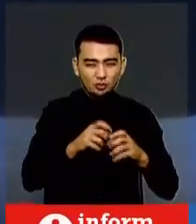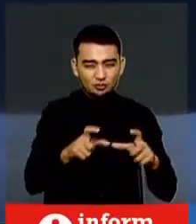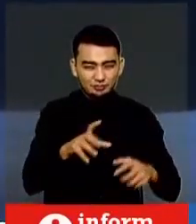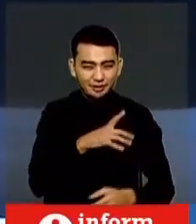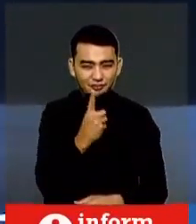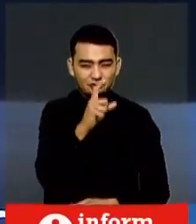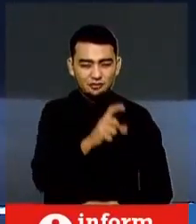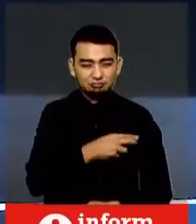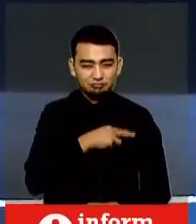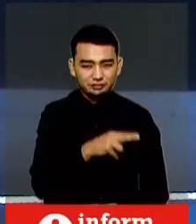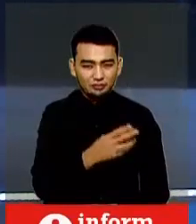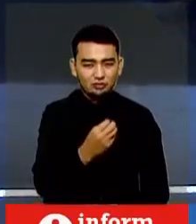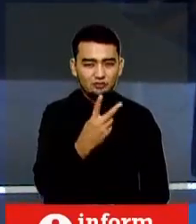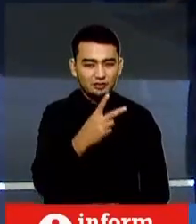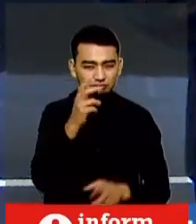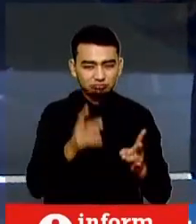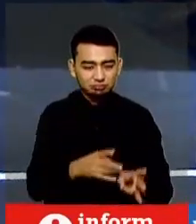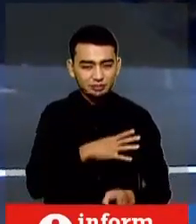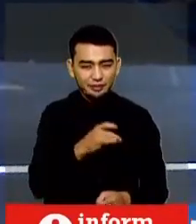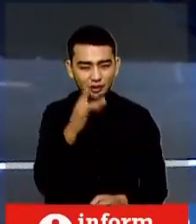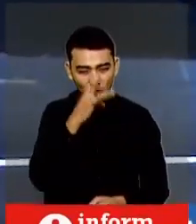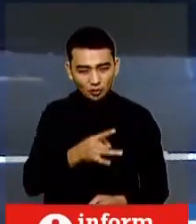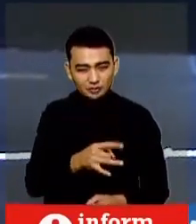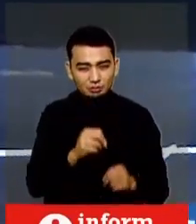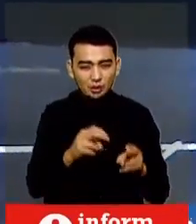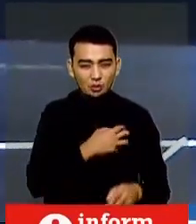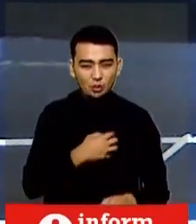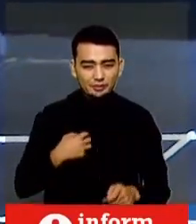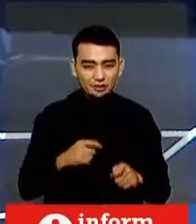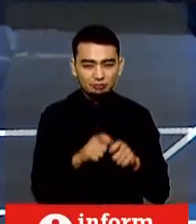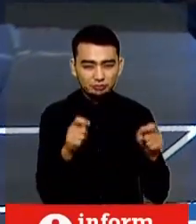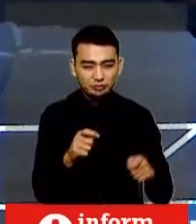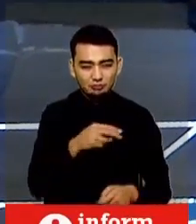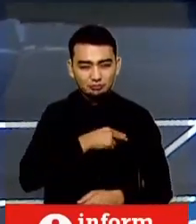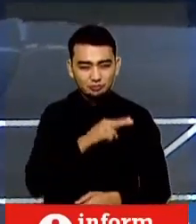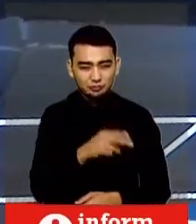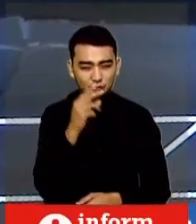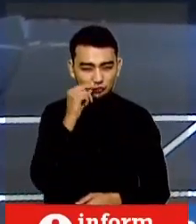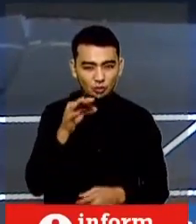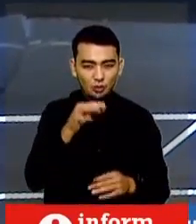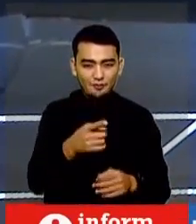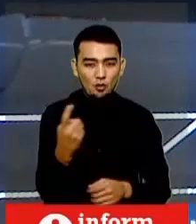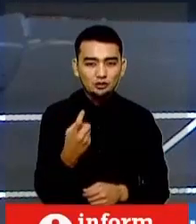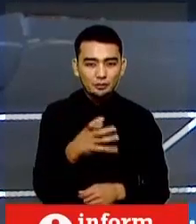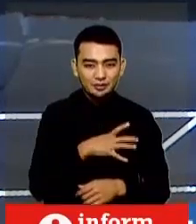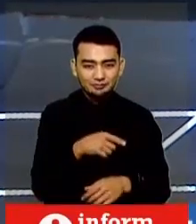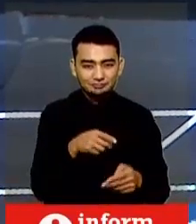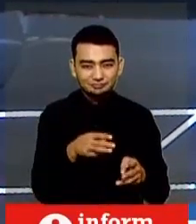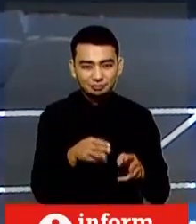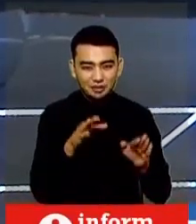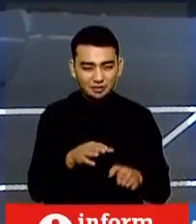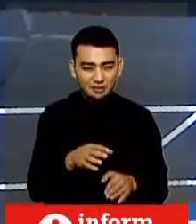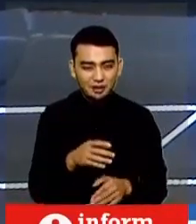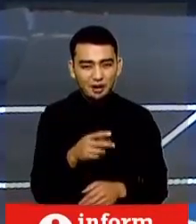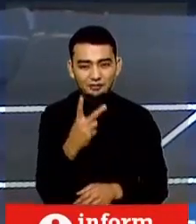человек погиб, и еще двое пострадали. В регионе создали специальную комиссию. Погибший мужчина был владельцем объекта, двое пострадавших